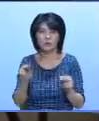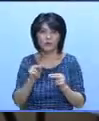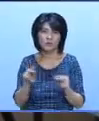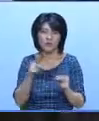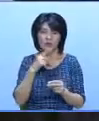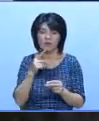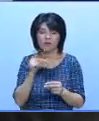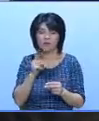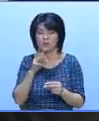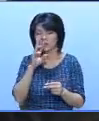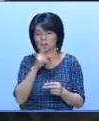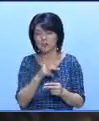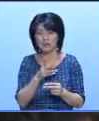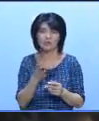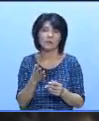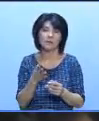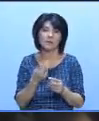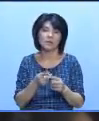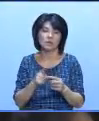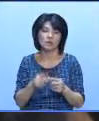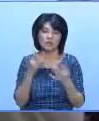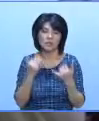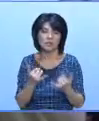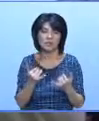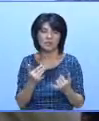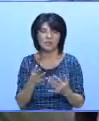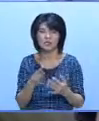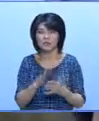оқулық кешендерін көбірек шығарса деген ұсыныс білдірді. Себебі бұл